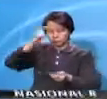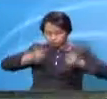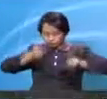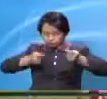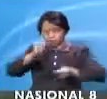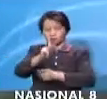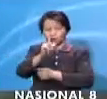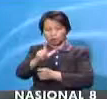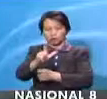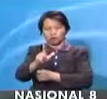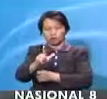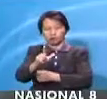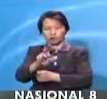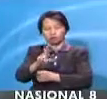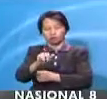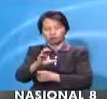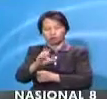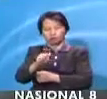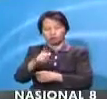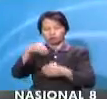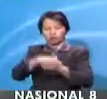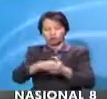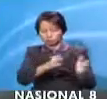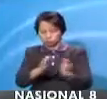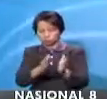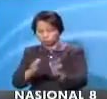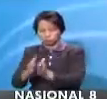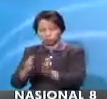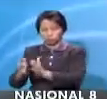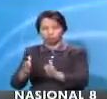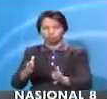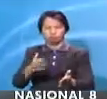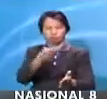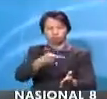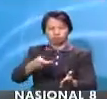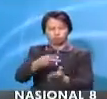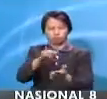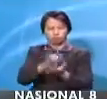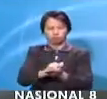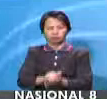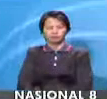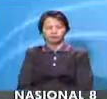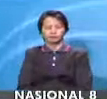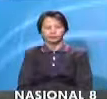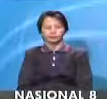tari Kuala Lumpur GL Arca dalam realisasikan perkara tersebut